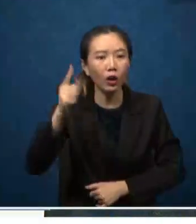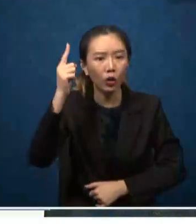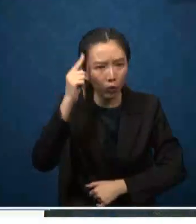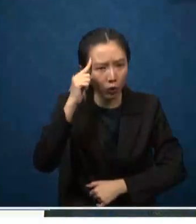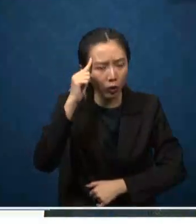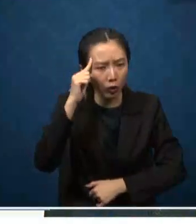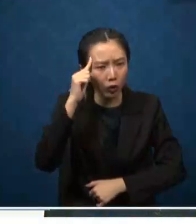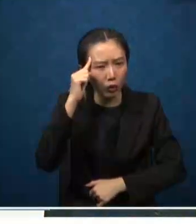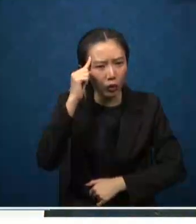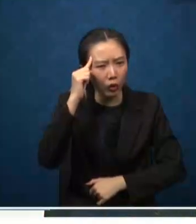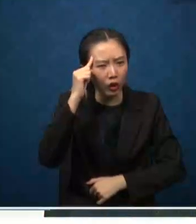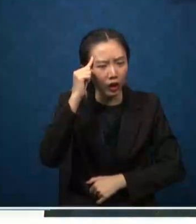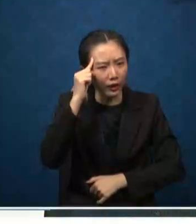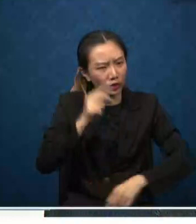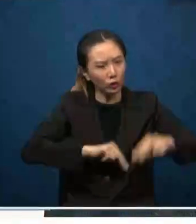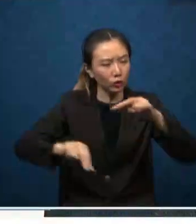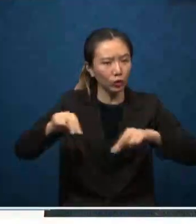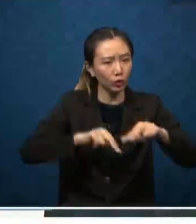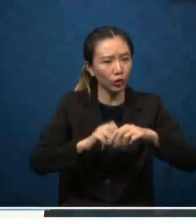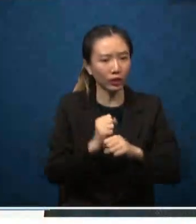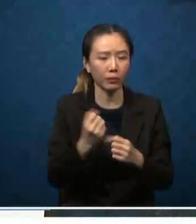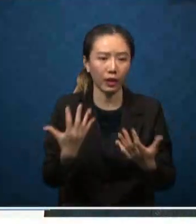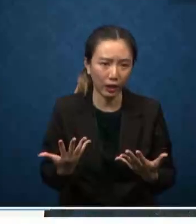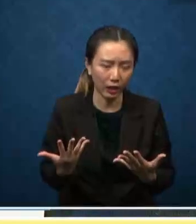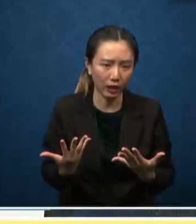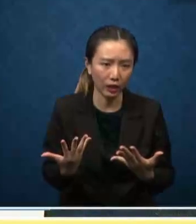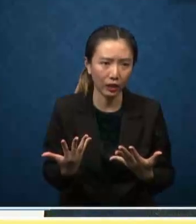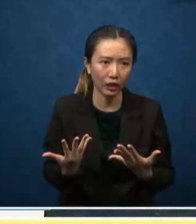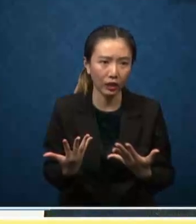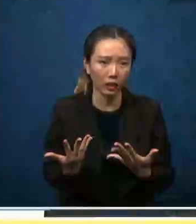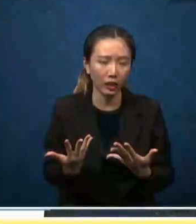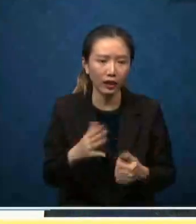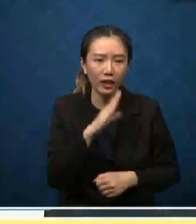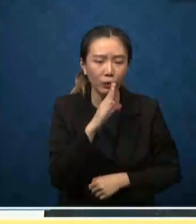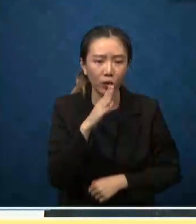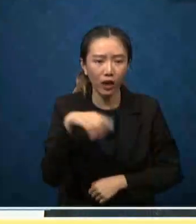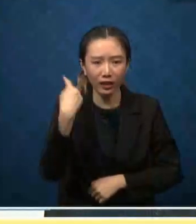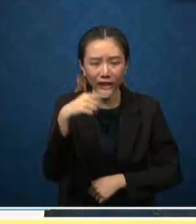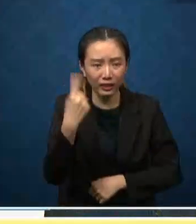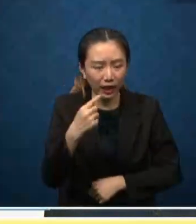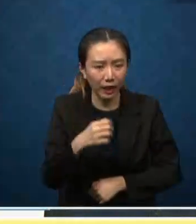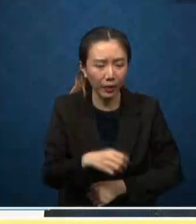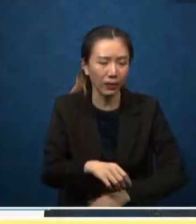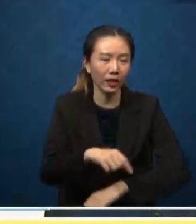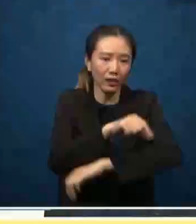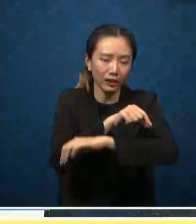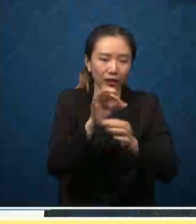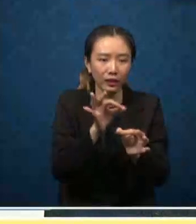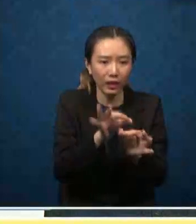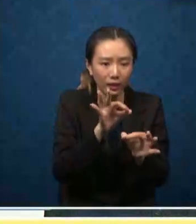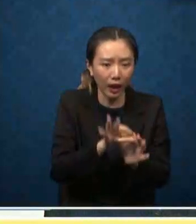จน์ได้ยังไงว่าเขารู้หรือควรจะรู้ไอ้พวกไปเปิดบัญชีม้าก็อ้างว่าไม่รู้หรือไม่ควรจ